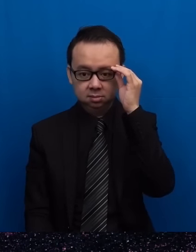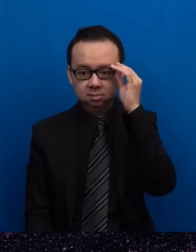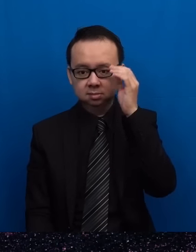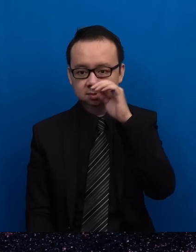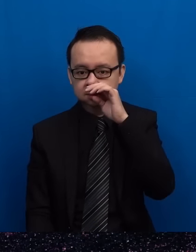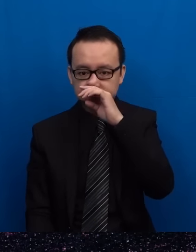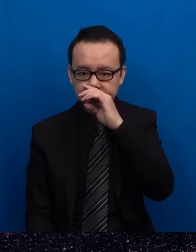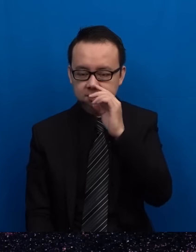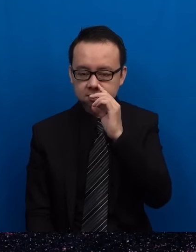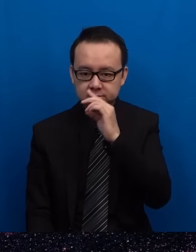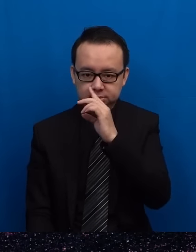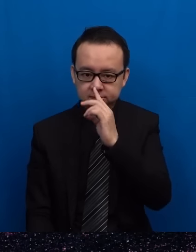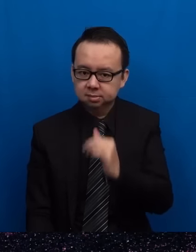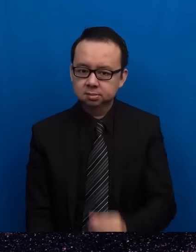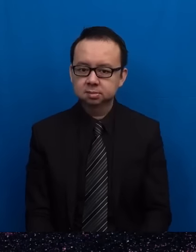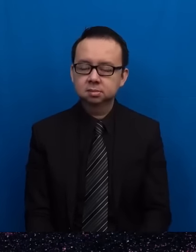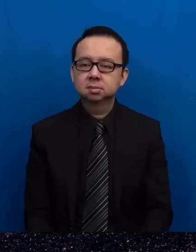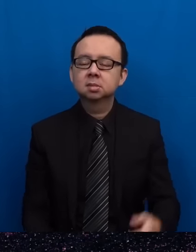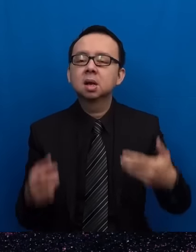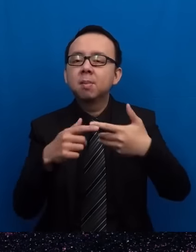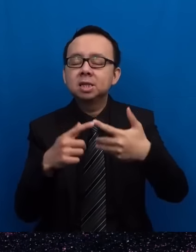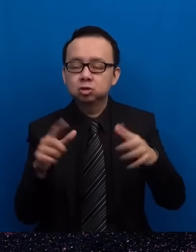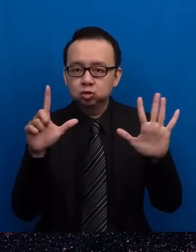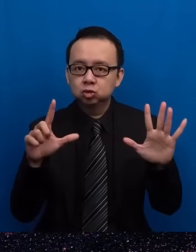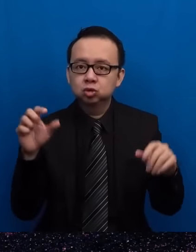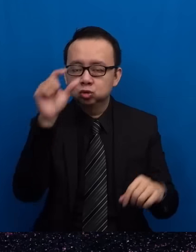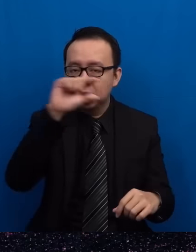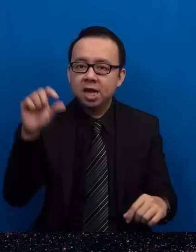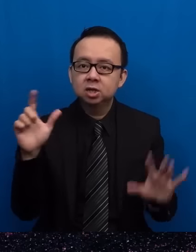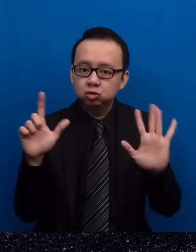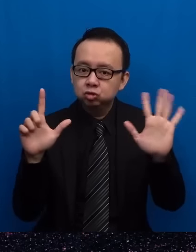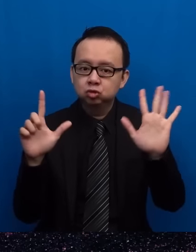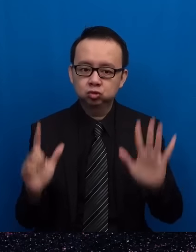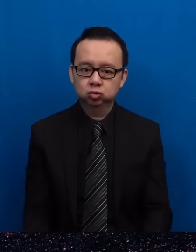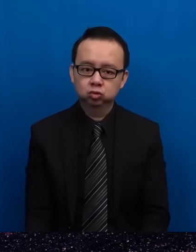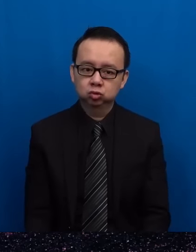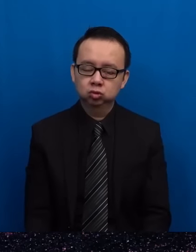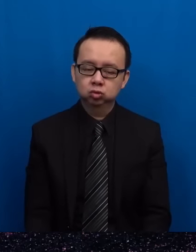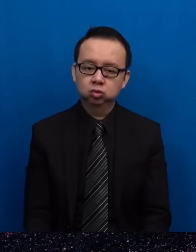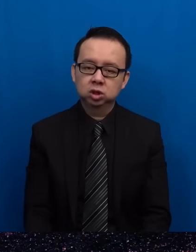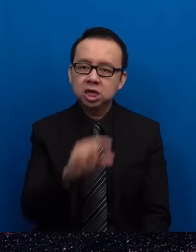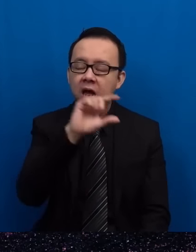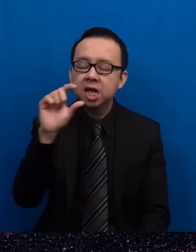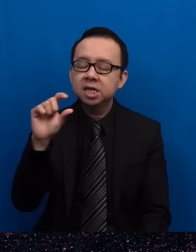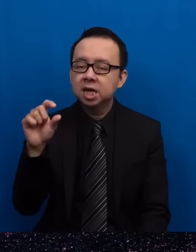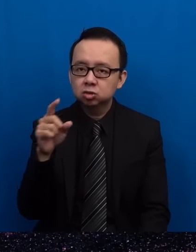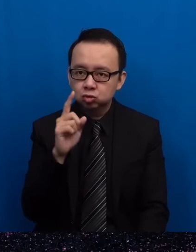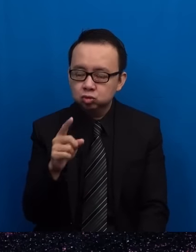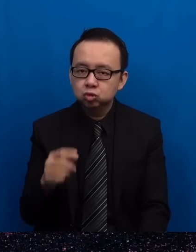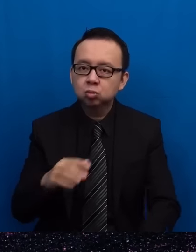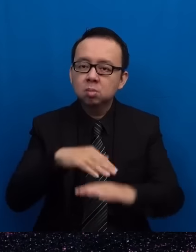dibukakan bagimu. Matius 7 ayat 7 adalah ayat untuk membangun mezbah doa